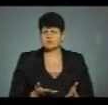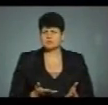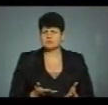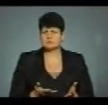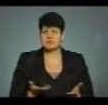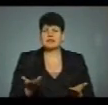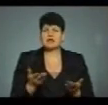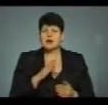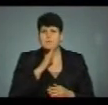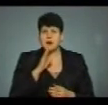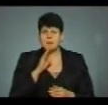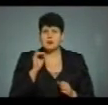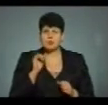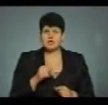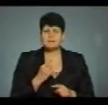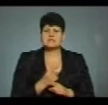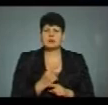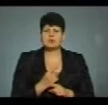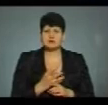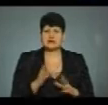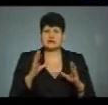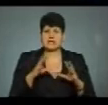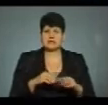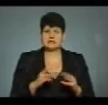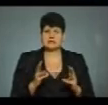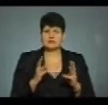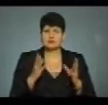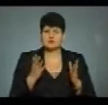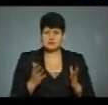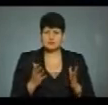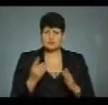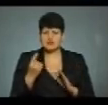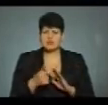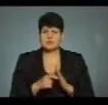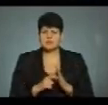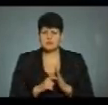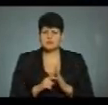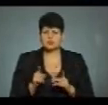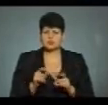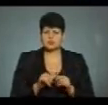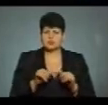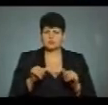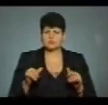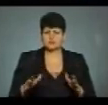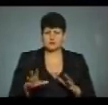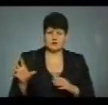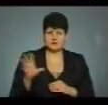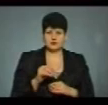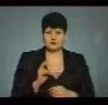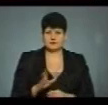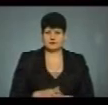яка мама могла би синові заборонити гасити пожежу в одній з кімнат, щоб полум'я не поширилося на всю